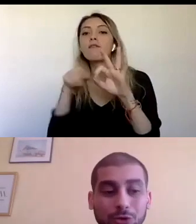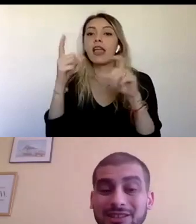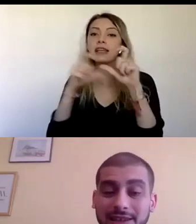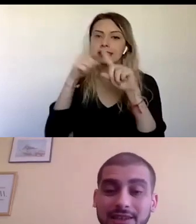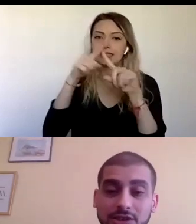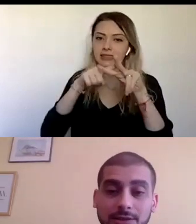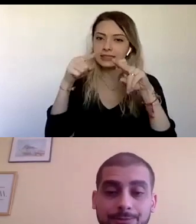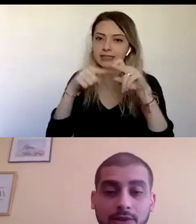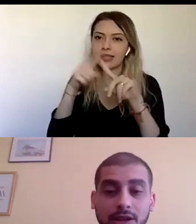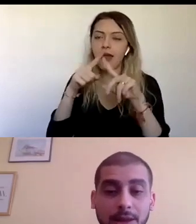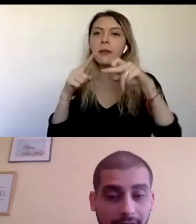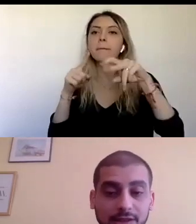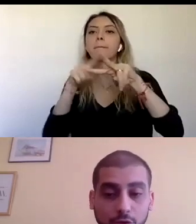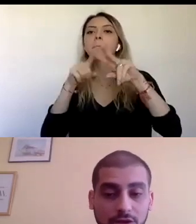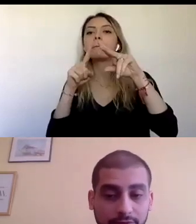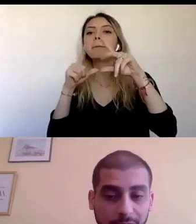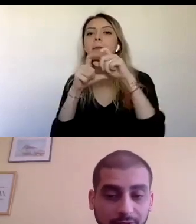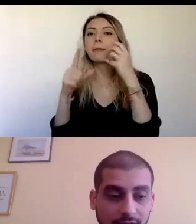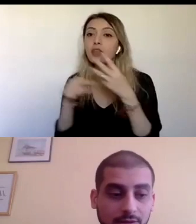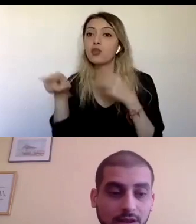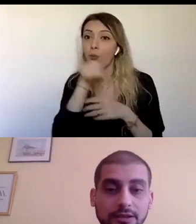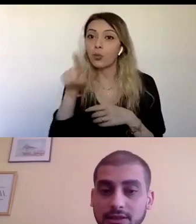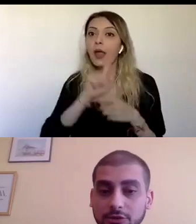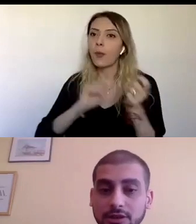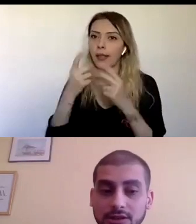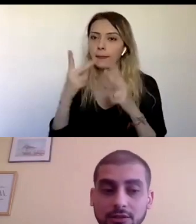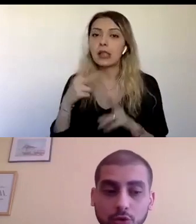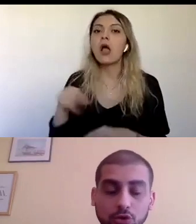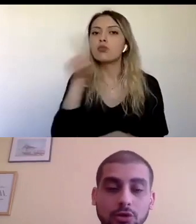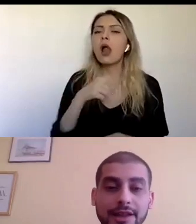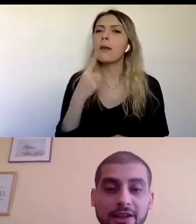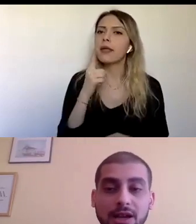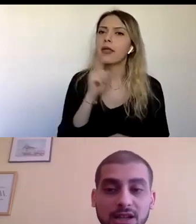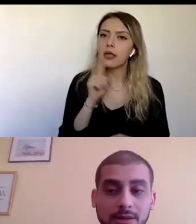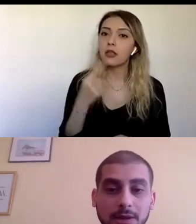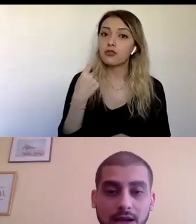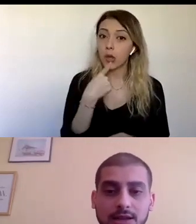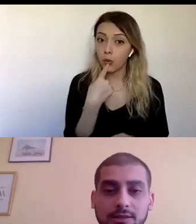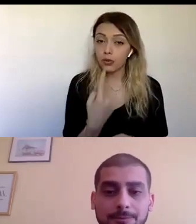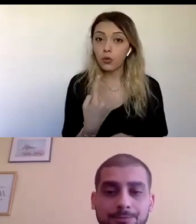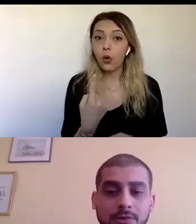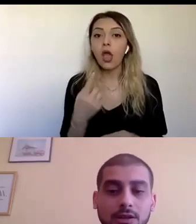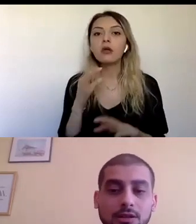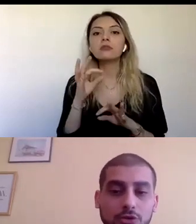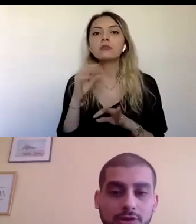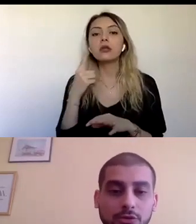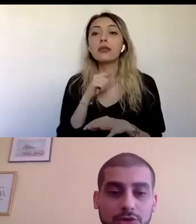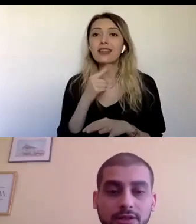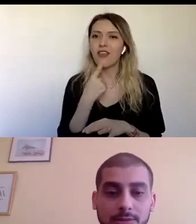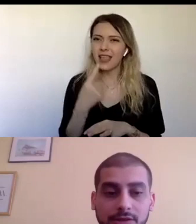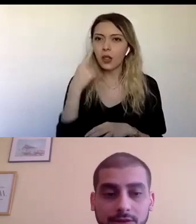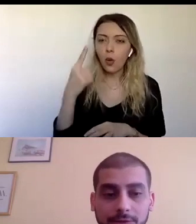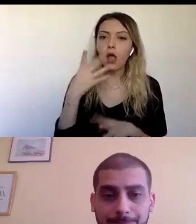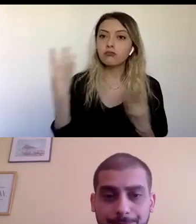da özellikle İngilizce'de epey iyi sonuçlar vermesi. Aradığınız özellikle konu eğer bir akademik makale ise çok iyi